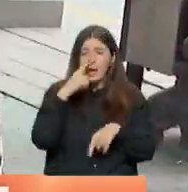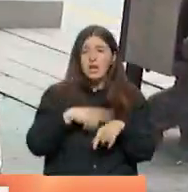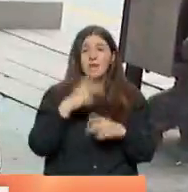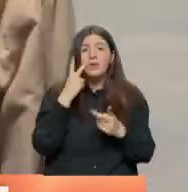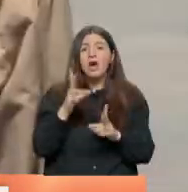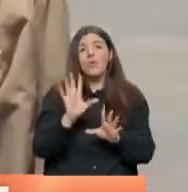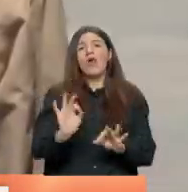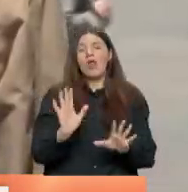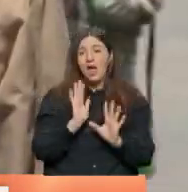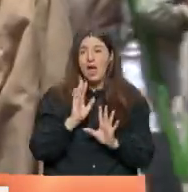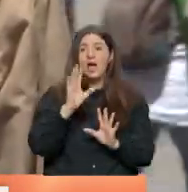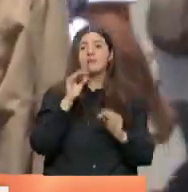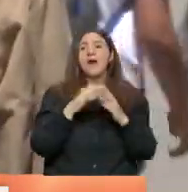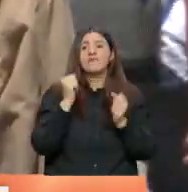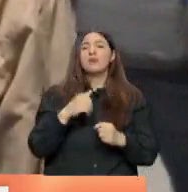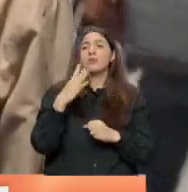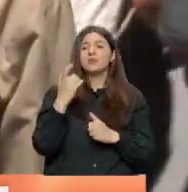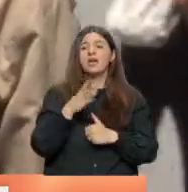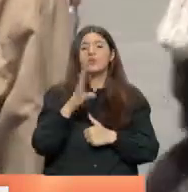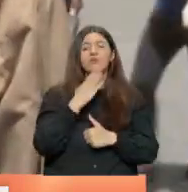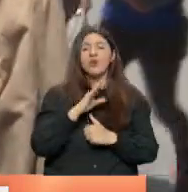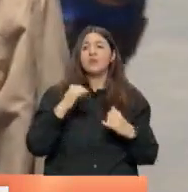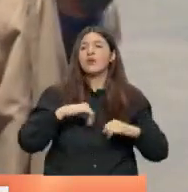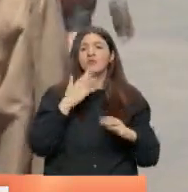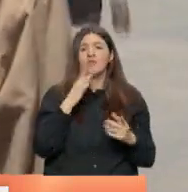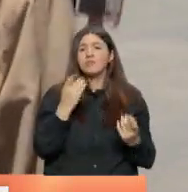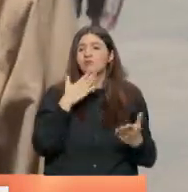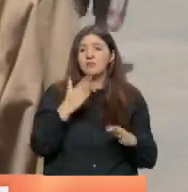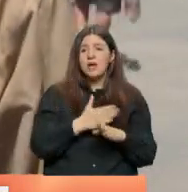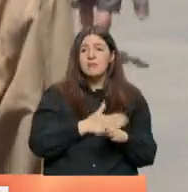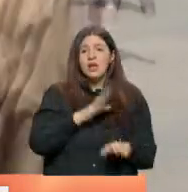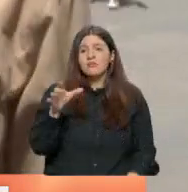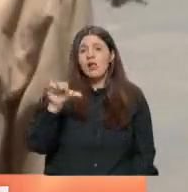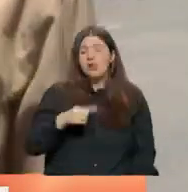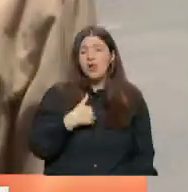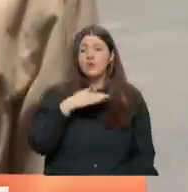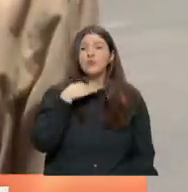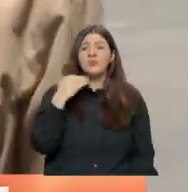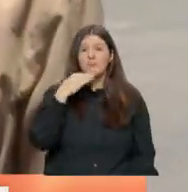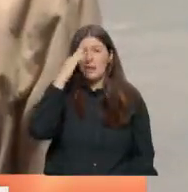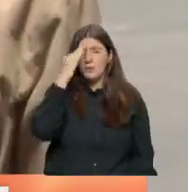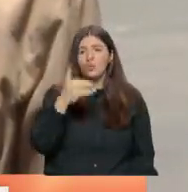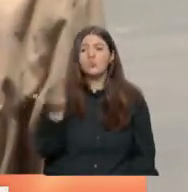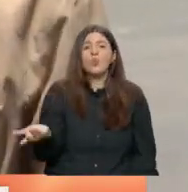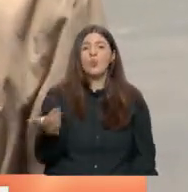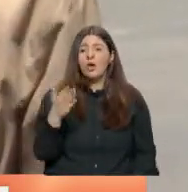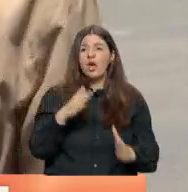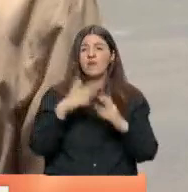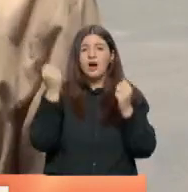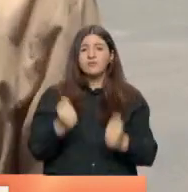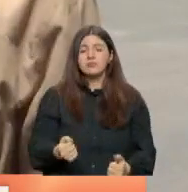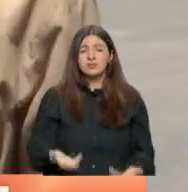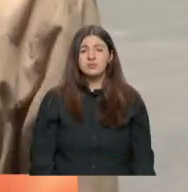bak böyle. Evdesin yani. Başka bir yere çıktın yok. Tatil yok. Bir şey yok. Memlekete gidemiyorsun. Kurban Bayramı geliyor. Yok. Eve